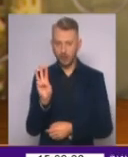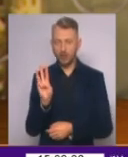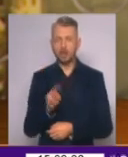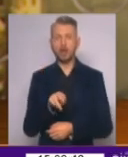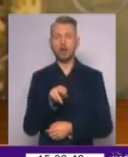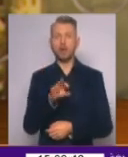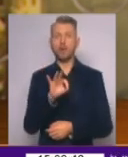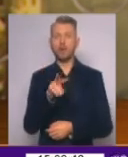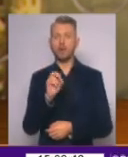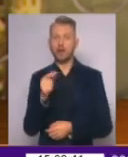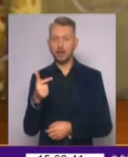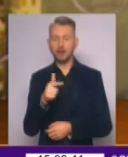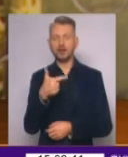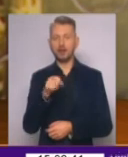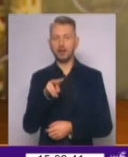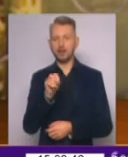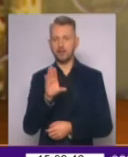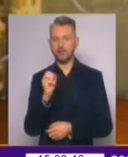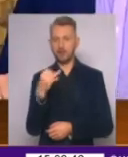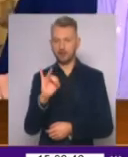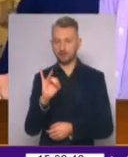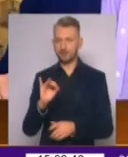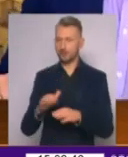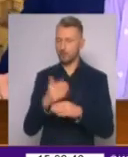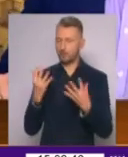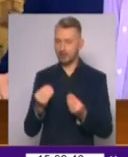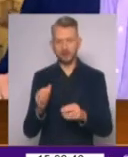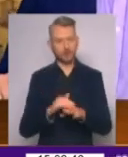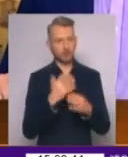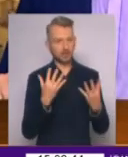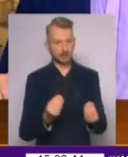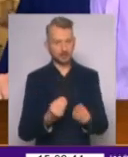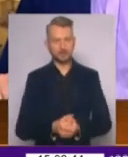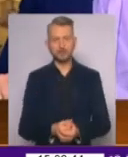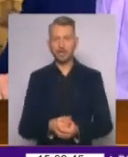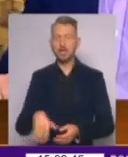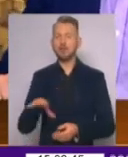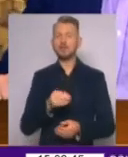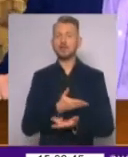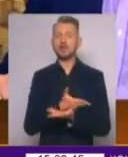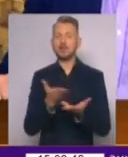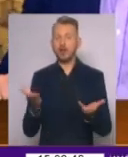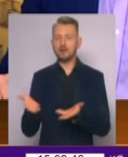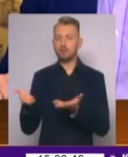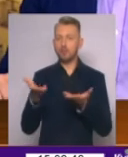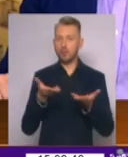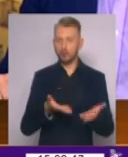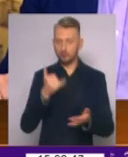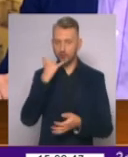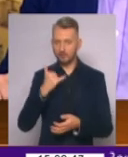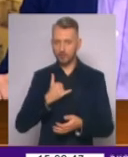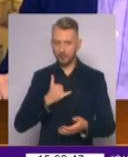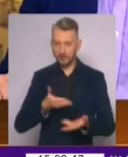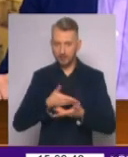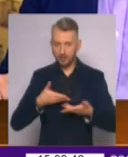пан Олег Гелевий. Пане Олеже, рада вас вітати. Добрий день. Добрий день. Всіх киян ми вже обов'язково запрошуємо долучатися до